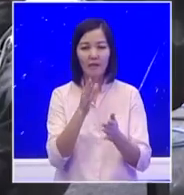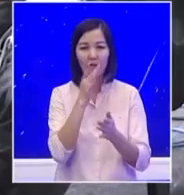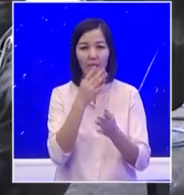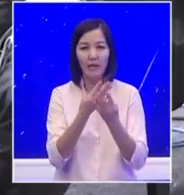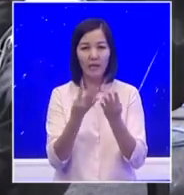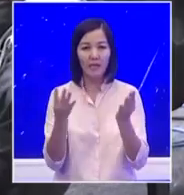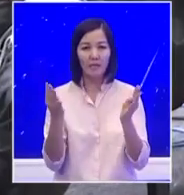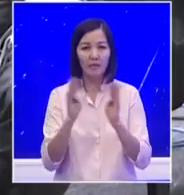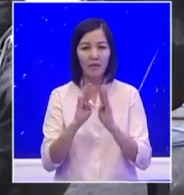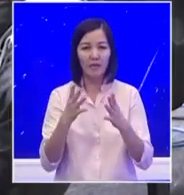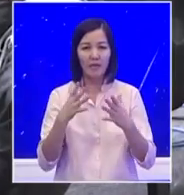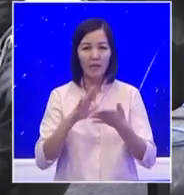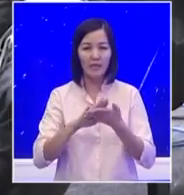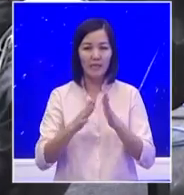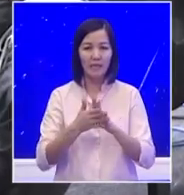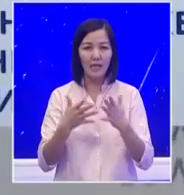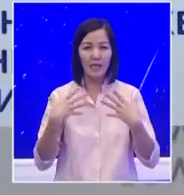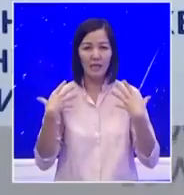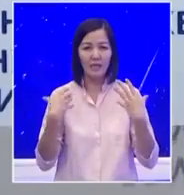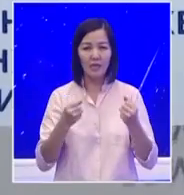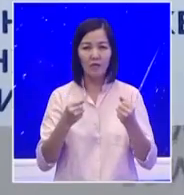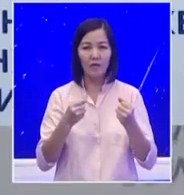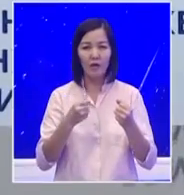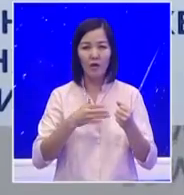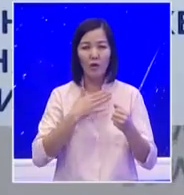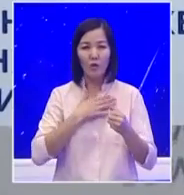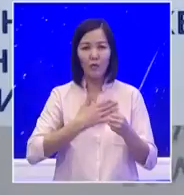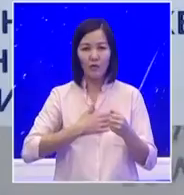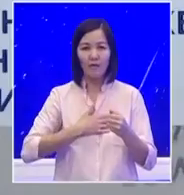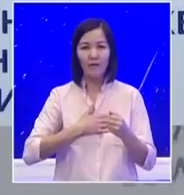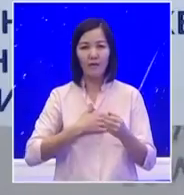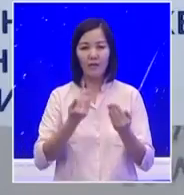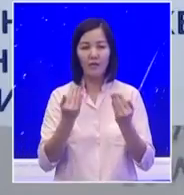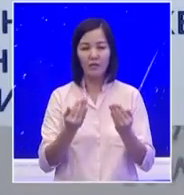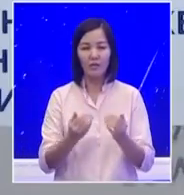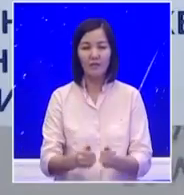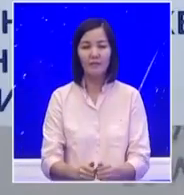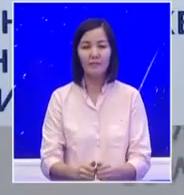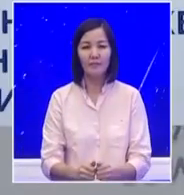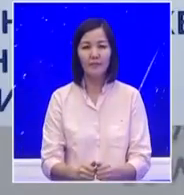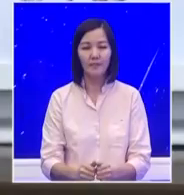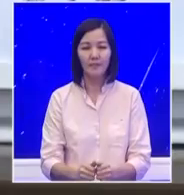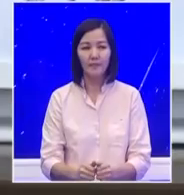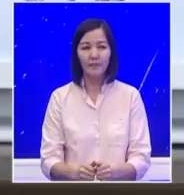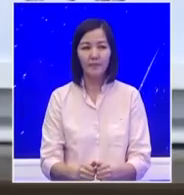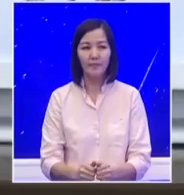он госпитализирован. Состояние здоровья удовлетворительное, говорят ответственные лица.